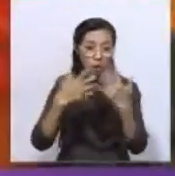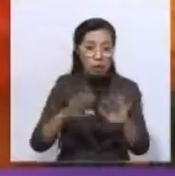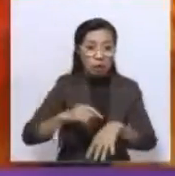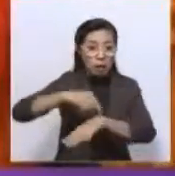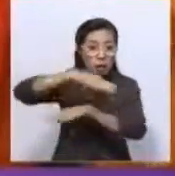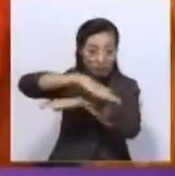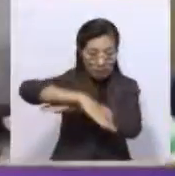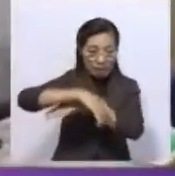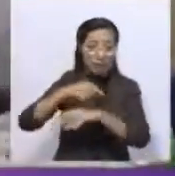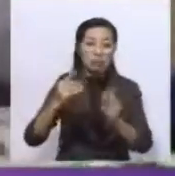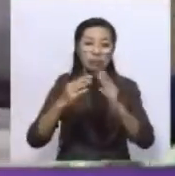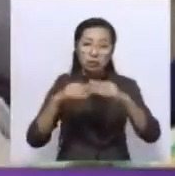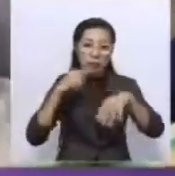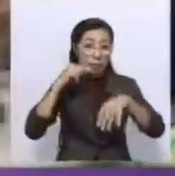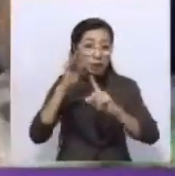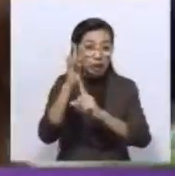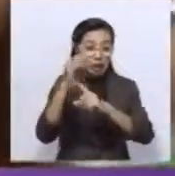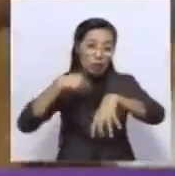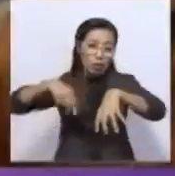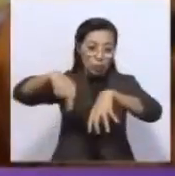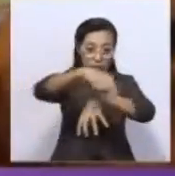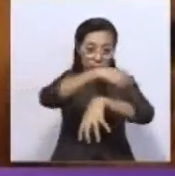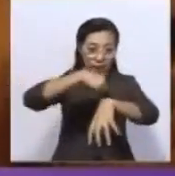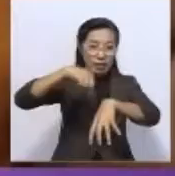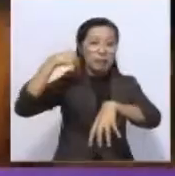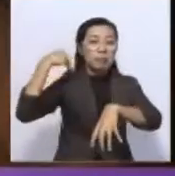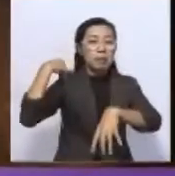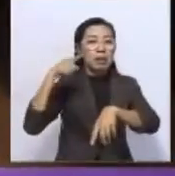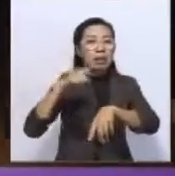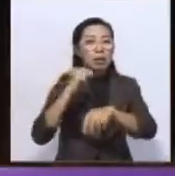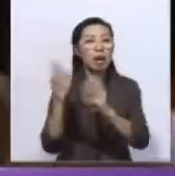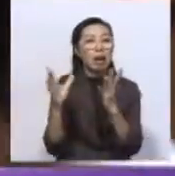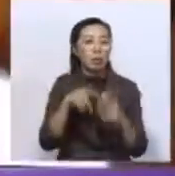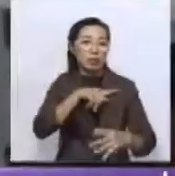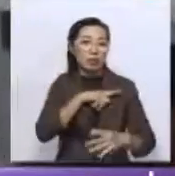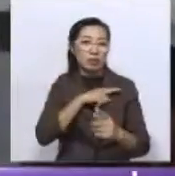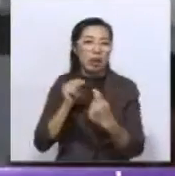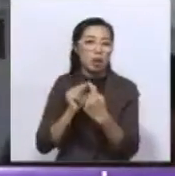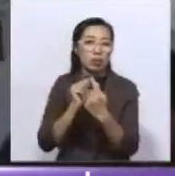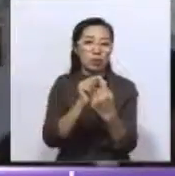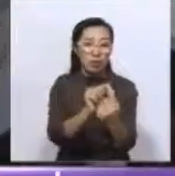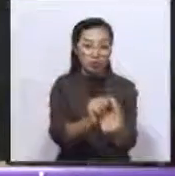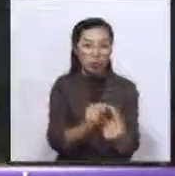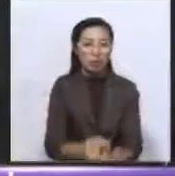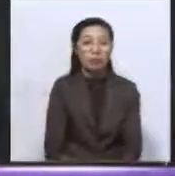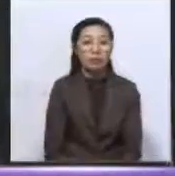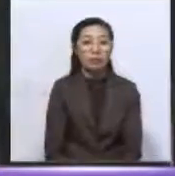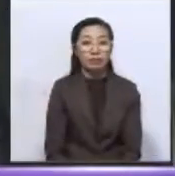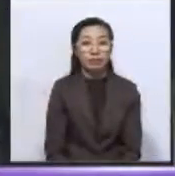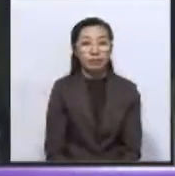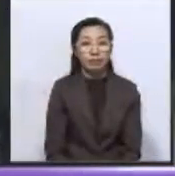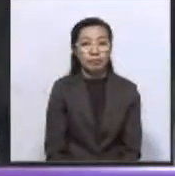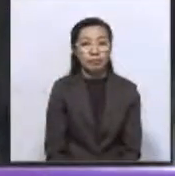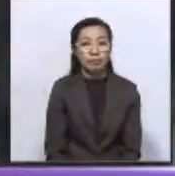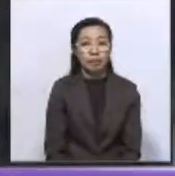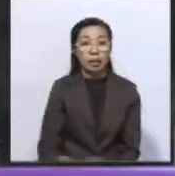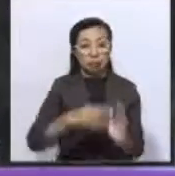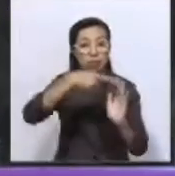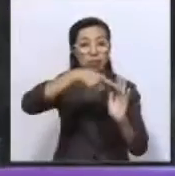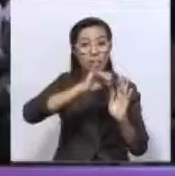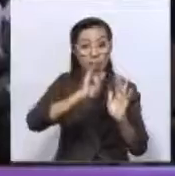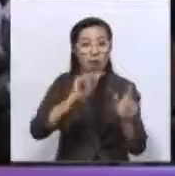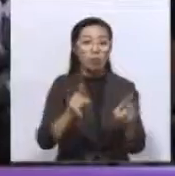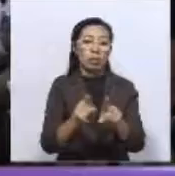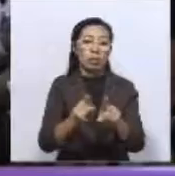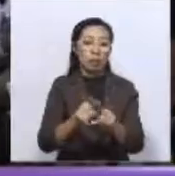อยกองหมู่ด้วยเพื่อสืบสารสืบทอดพระพุทธศาสนาให้ยั่งยืนสืบไปเช่นเดียวกับที่จังหวัดพะเยา